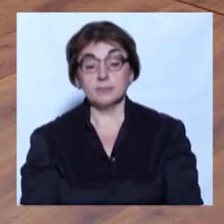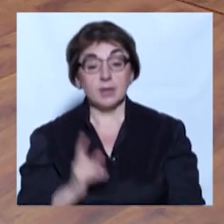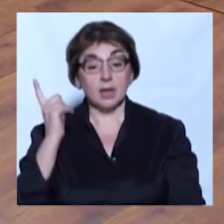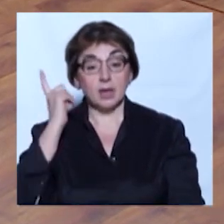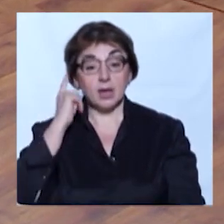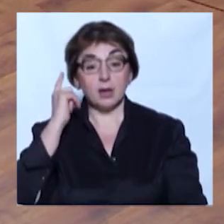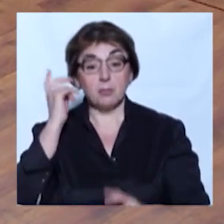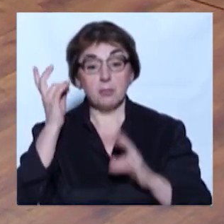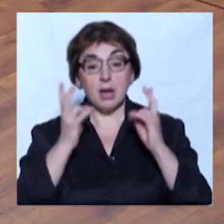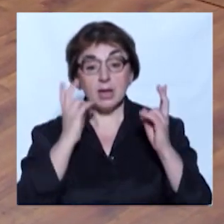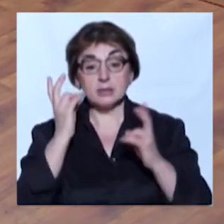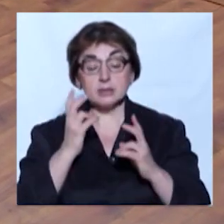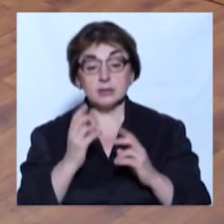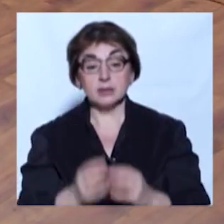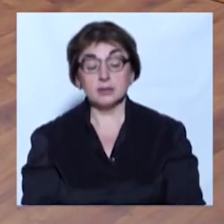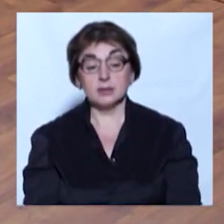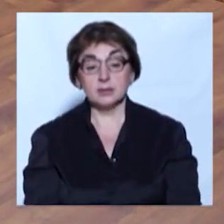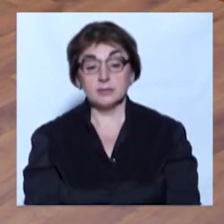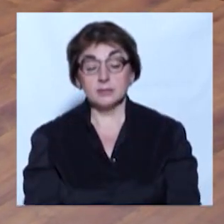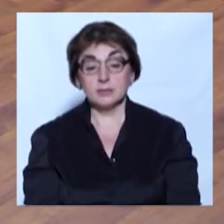ხმას